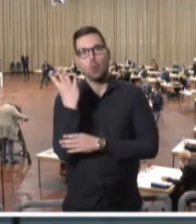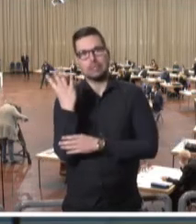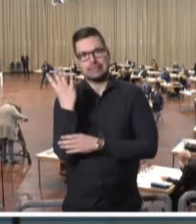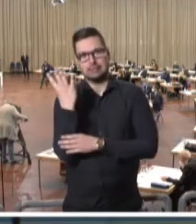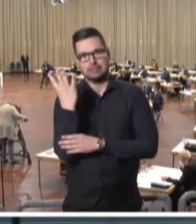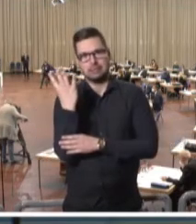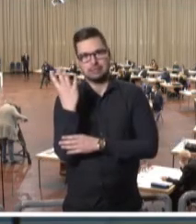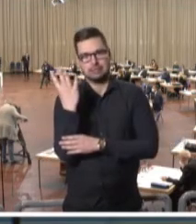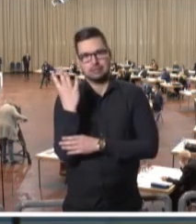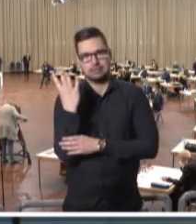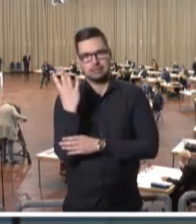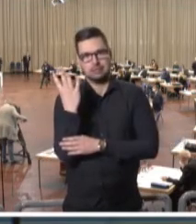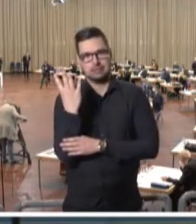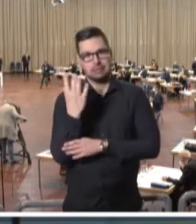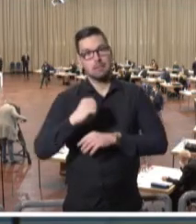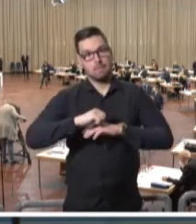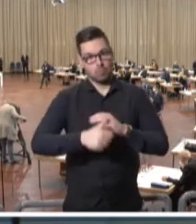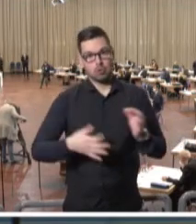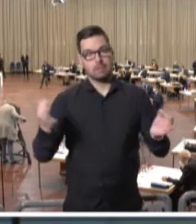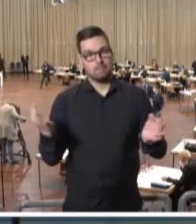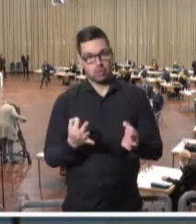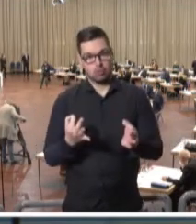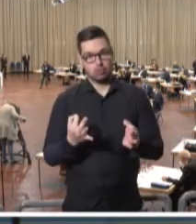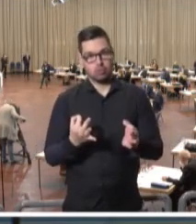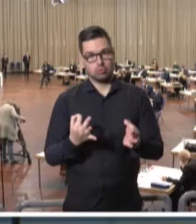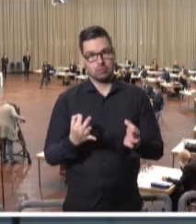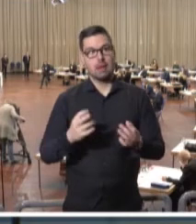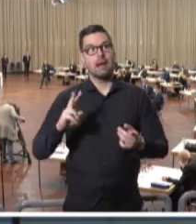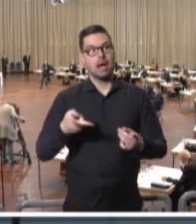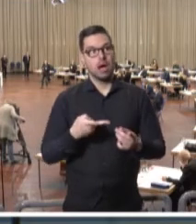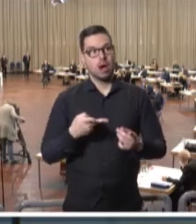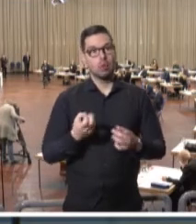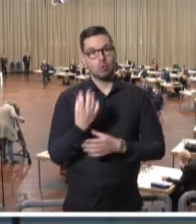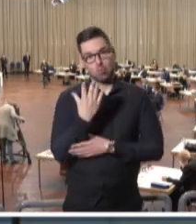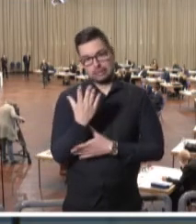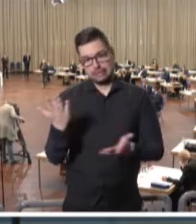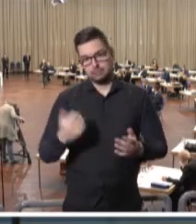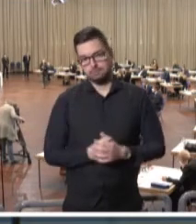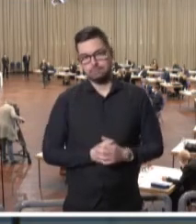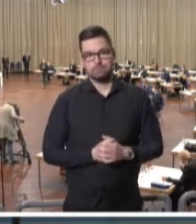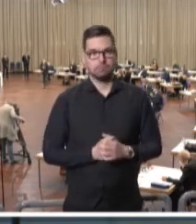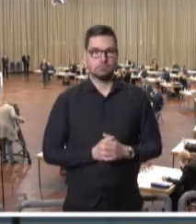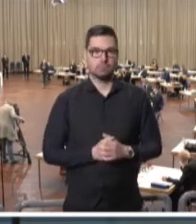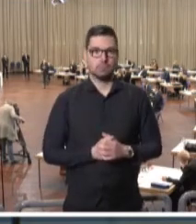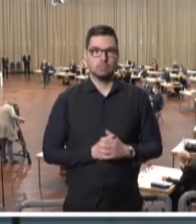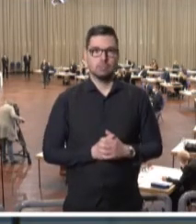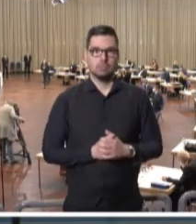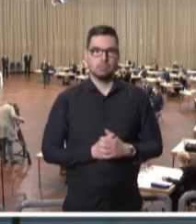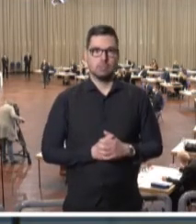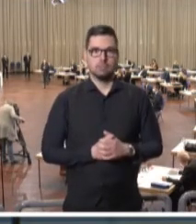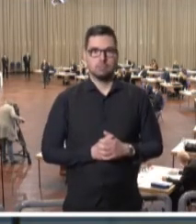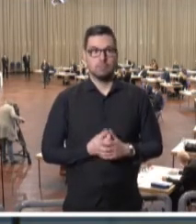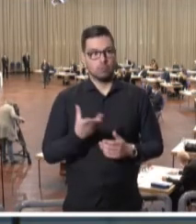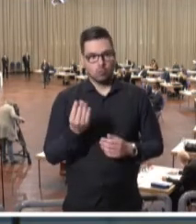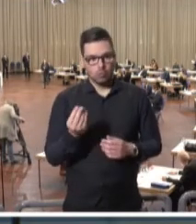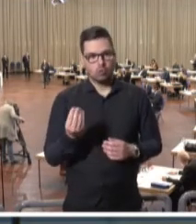Die Arbeiterinnen brauchen Brot, aber sie brauchen auch Rosen. Das wird